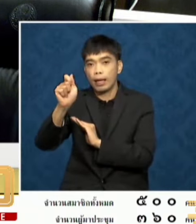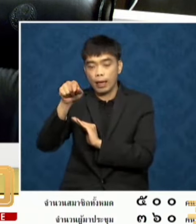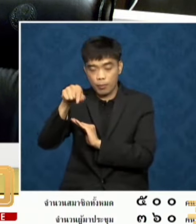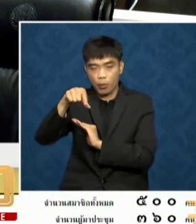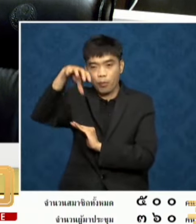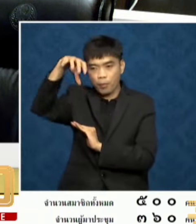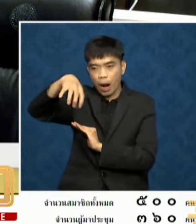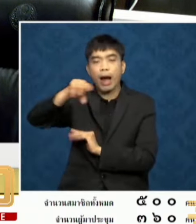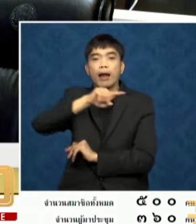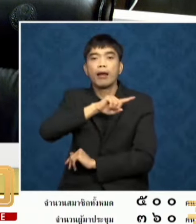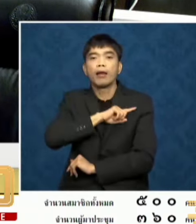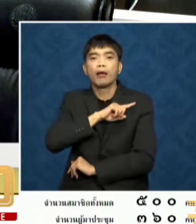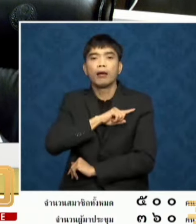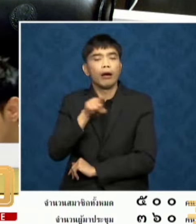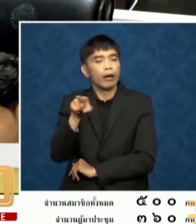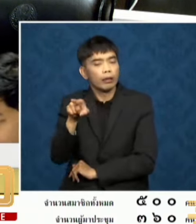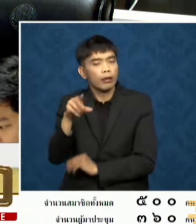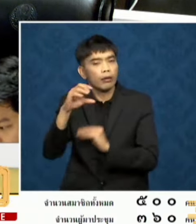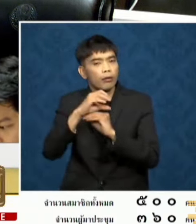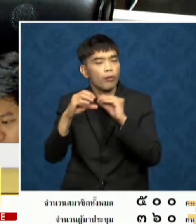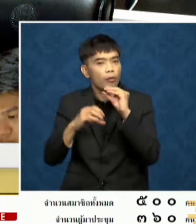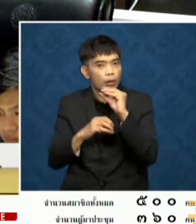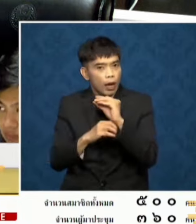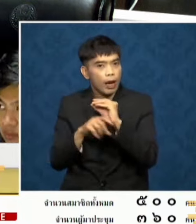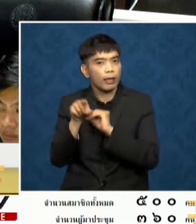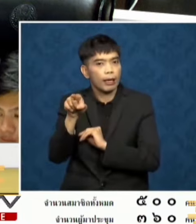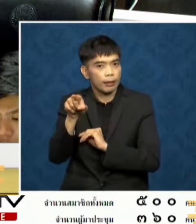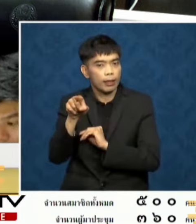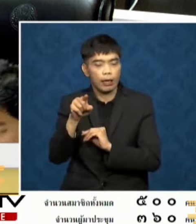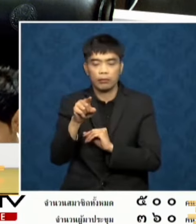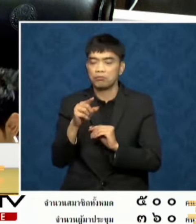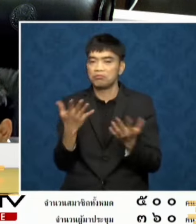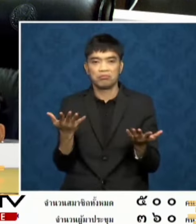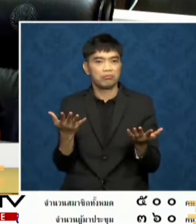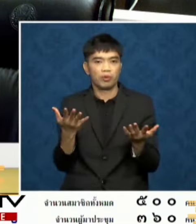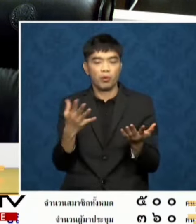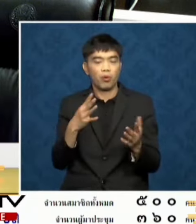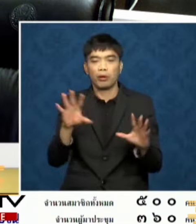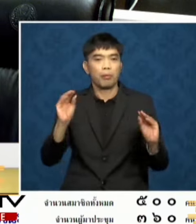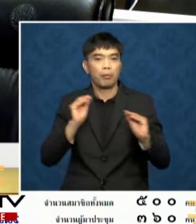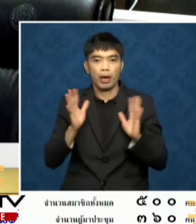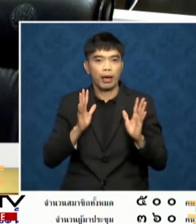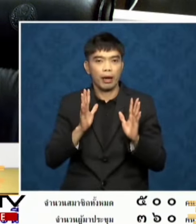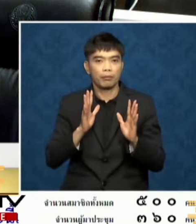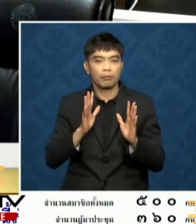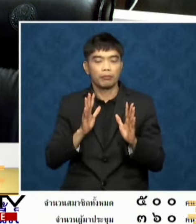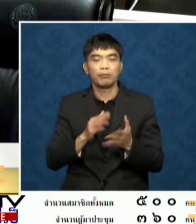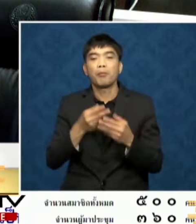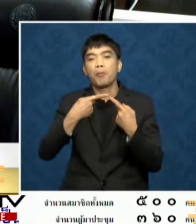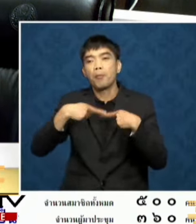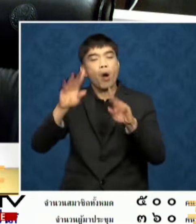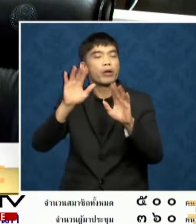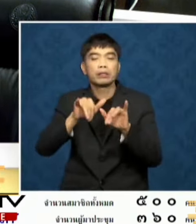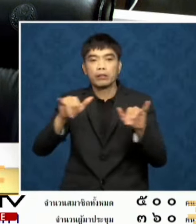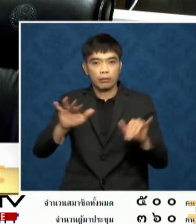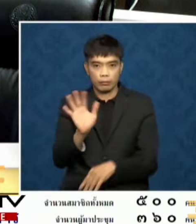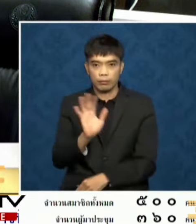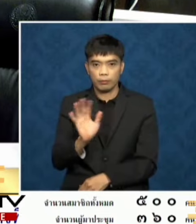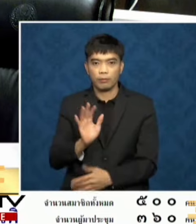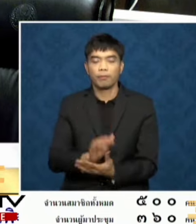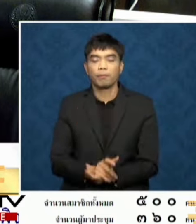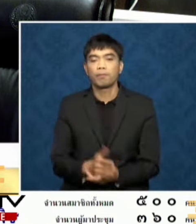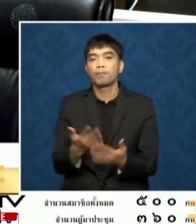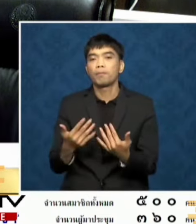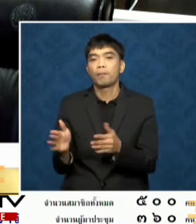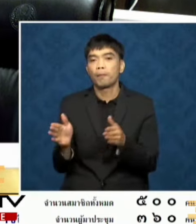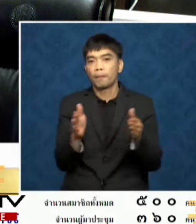กับดูแลไม่ควรทำเองเนี่ยโครงการแบบนี้สภาผู้แทนราษฎรเราไม่ควรปล่อยผ่านนะครับสุดท้ายครับท่านประธานอันนี้ผมพูดเส